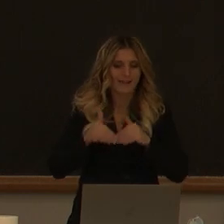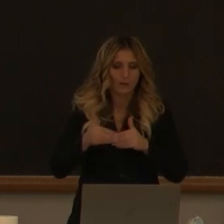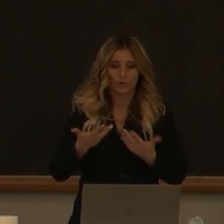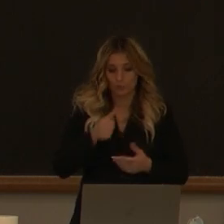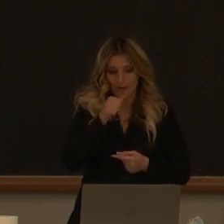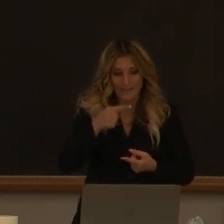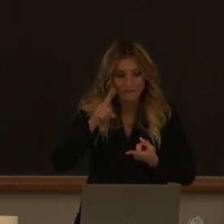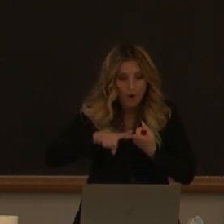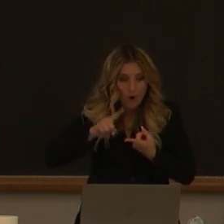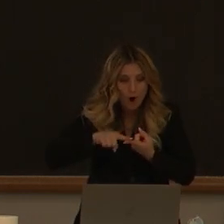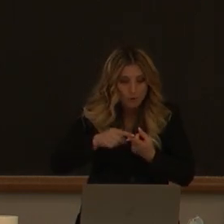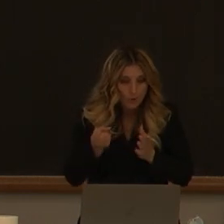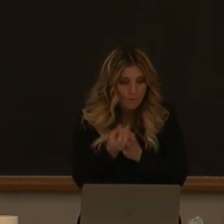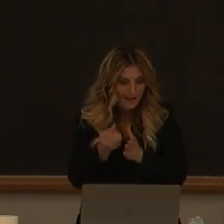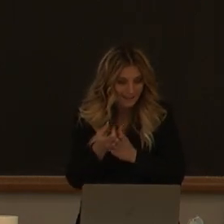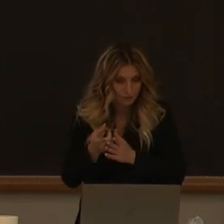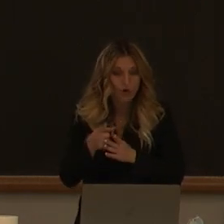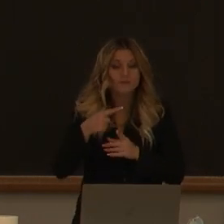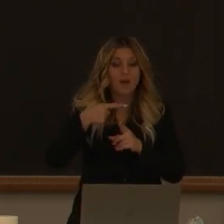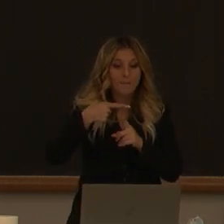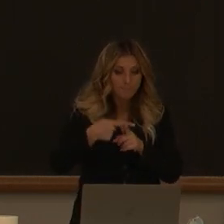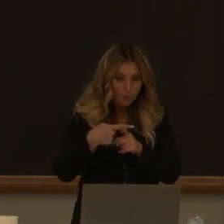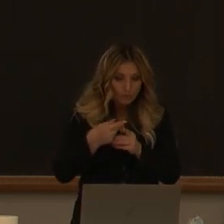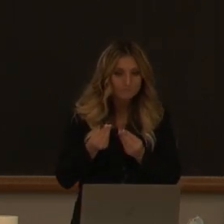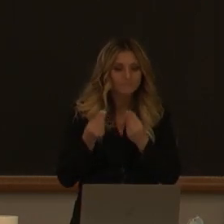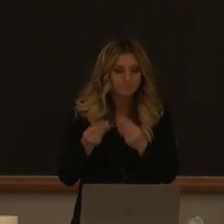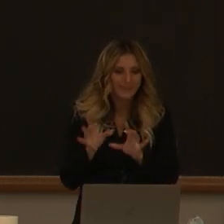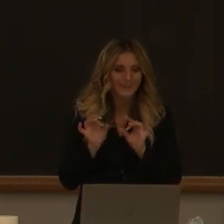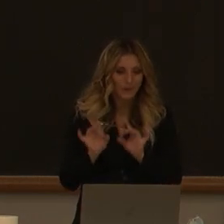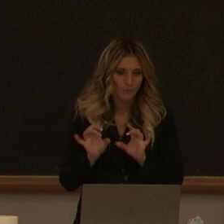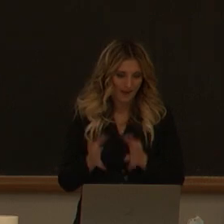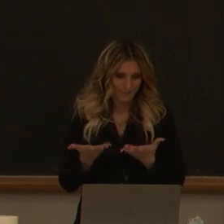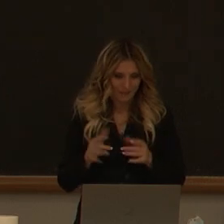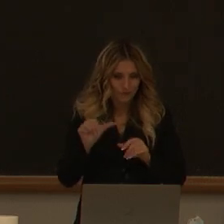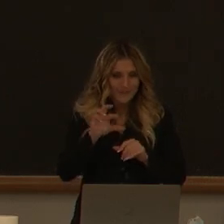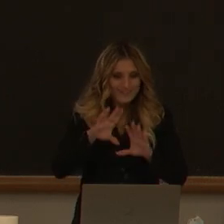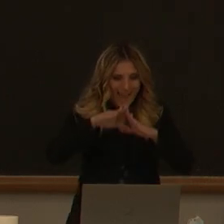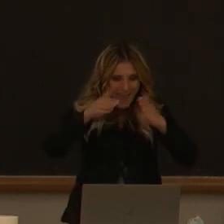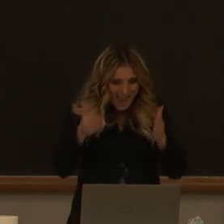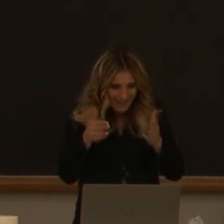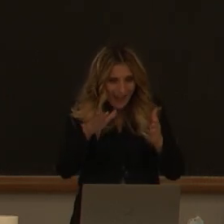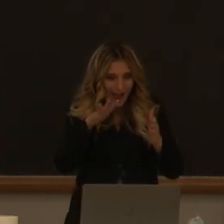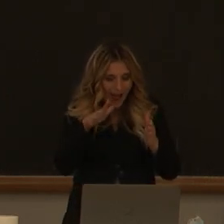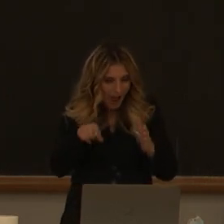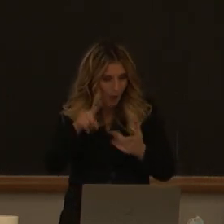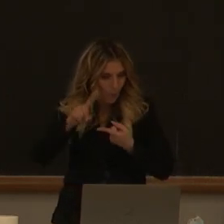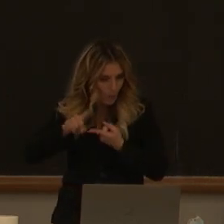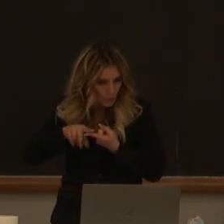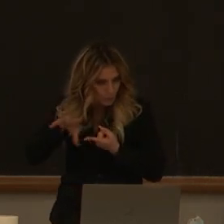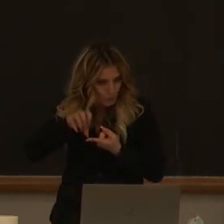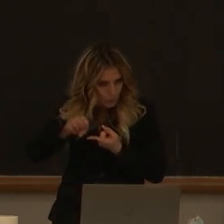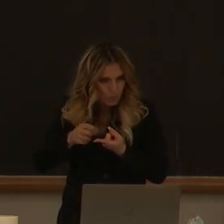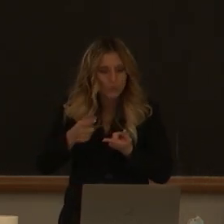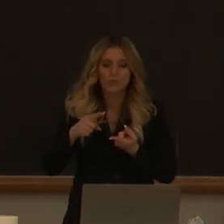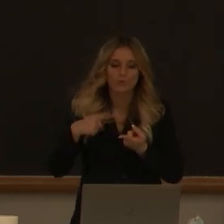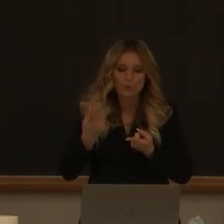di risorse e produttrice di inquinamento, l'emissione di gas a effetto serra, il consumo di acqua, tutti i temi legati